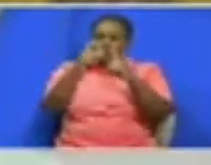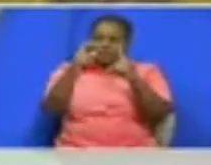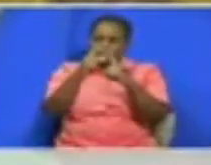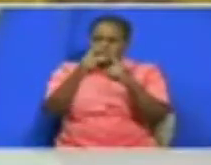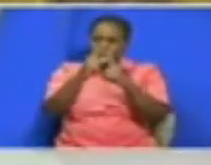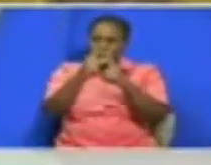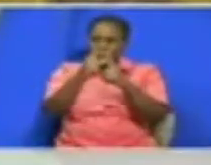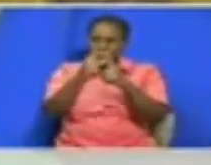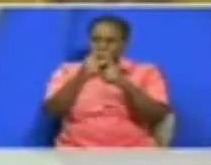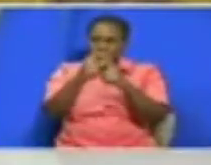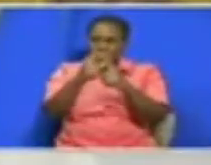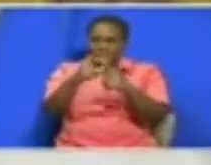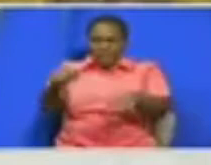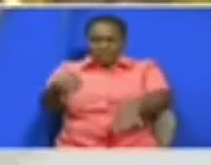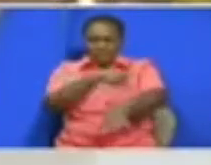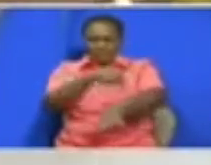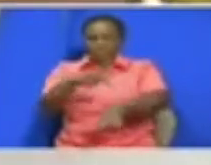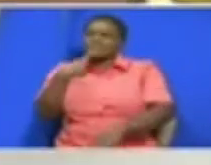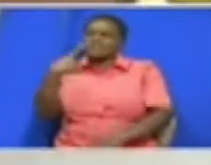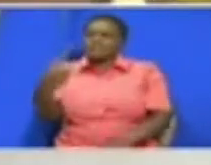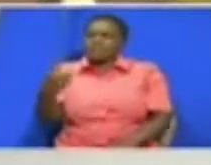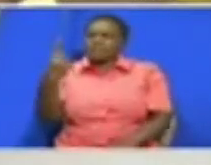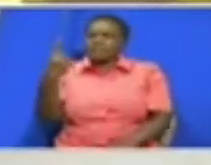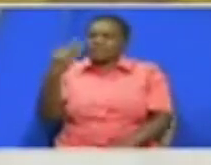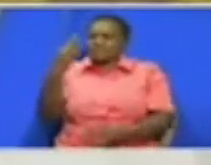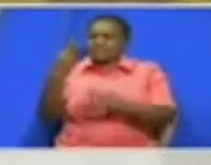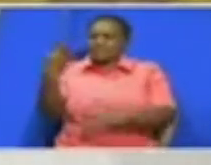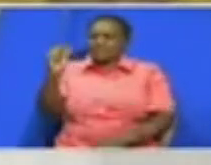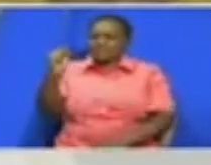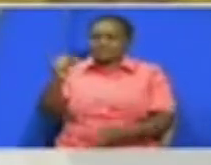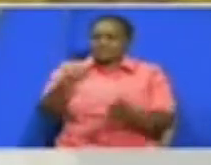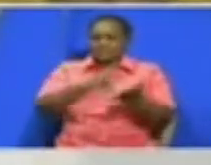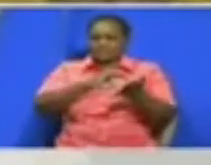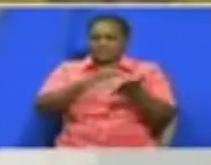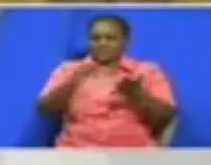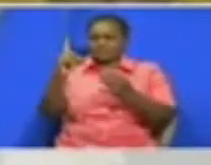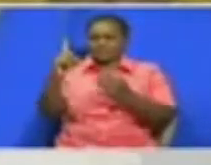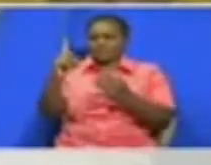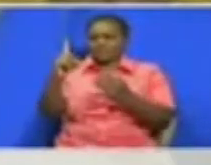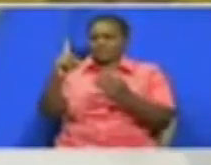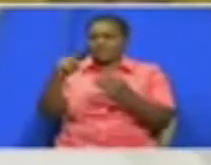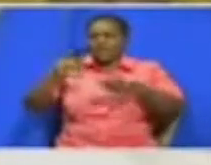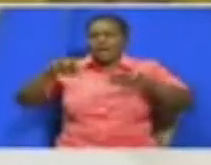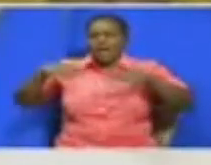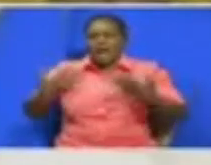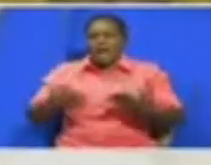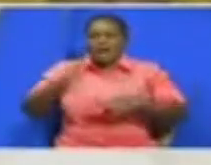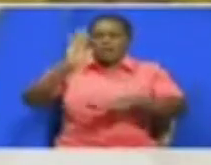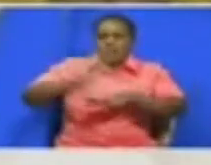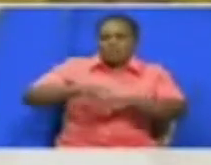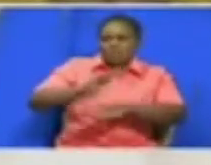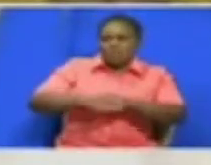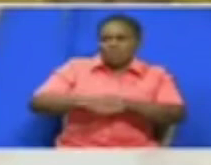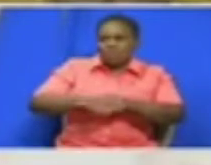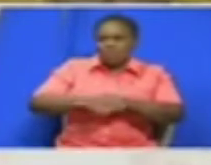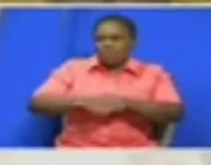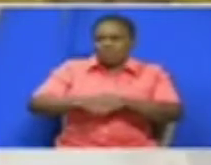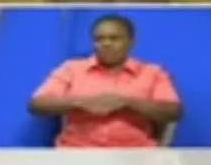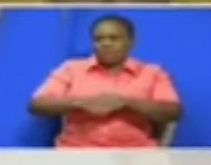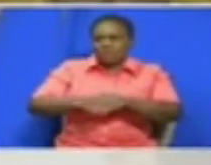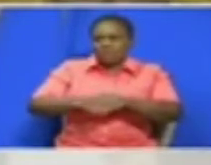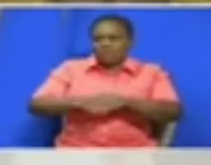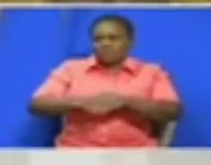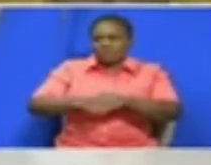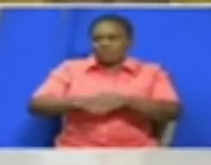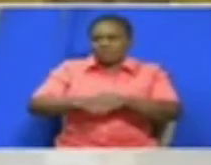133 mstari wa kwanza inasema, how good and how pleasant it is when brethren live together